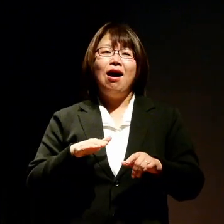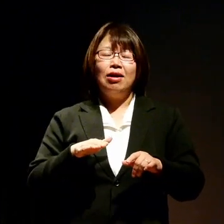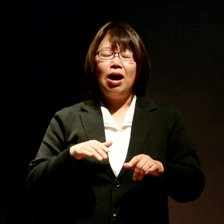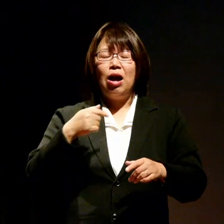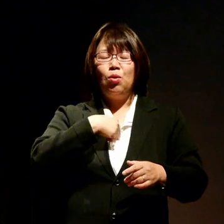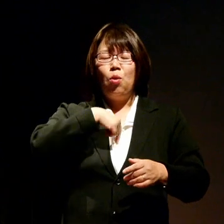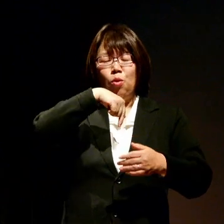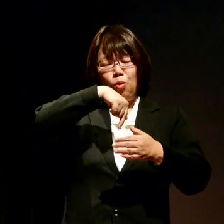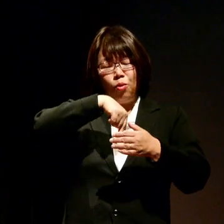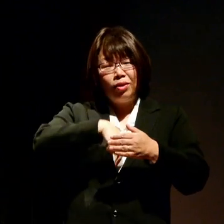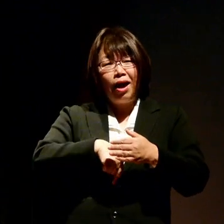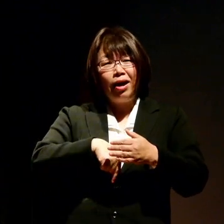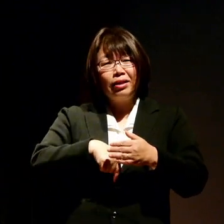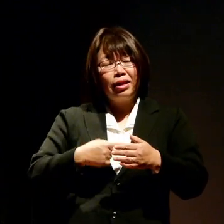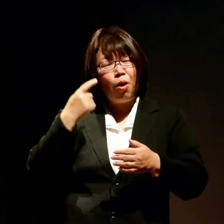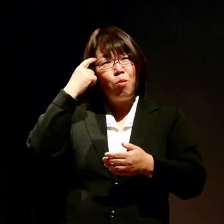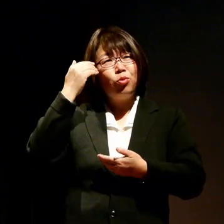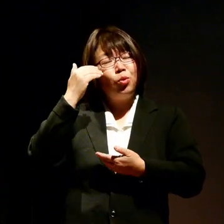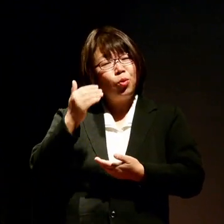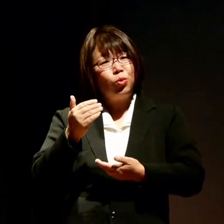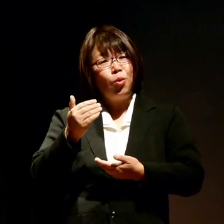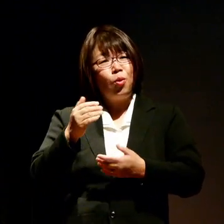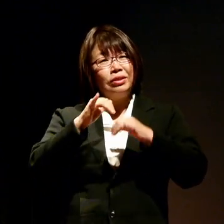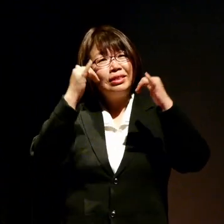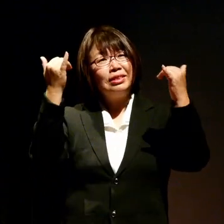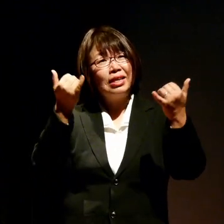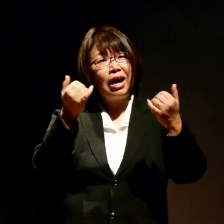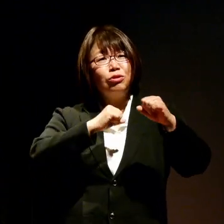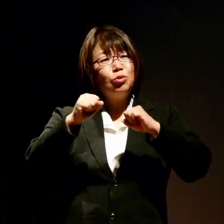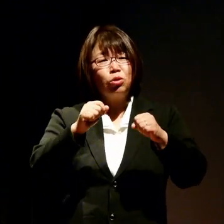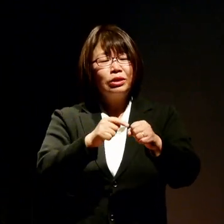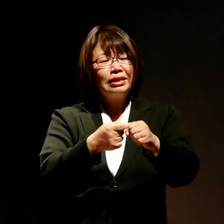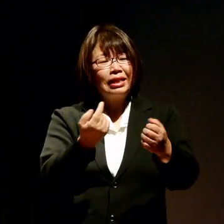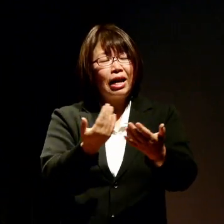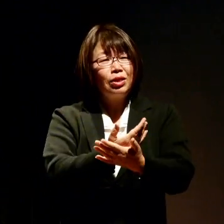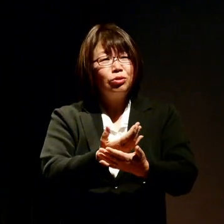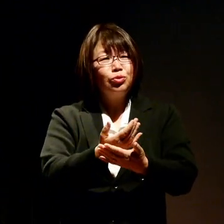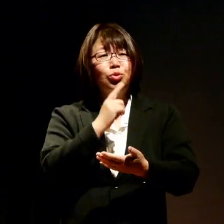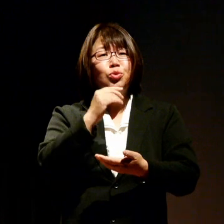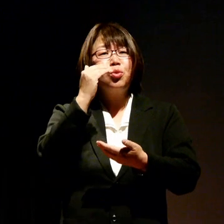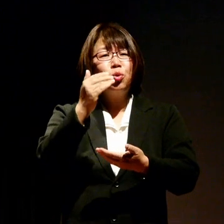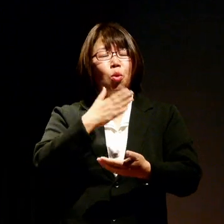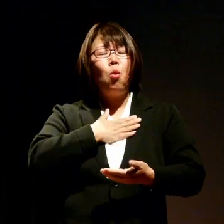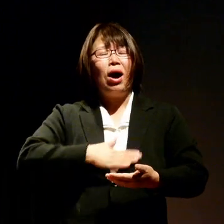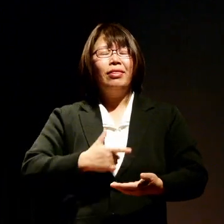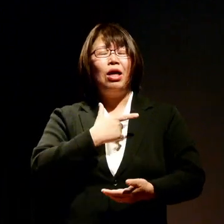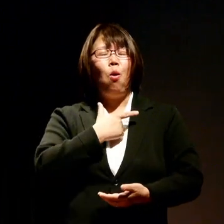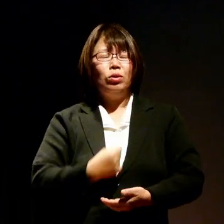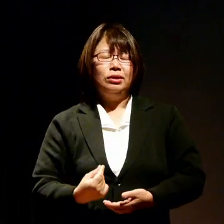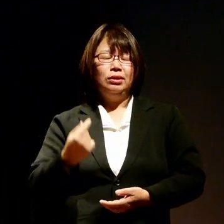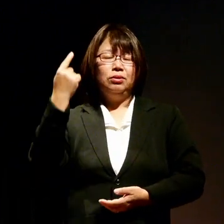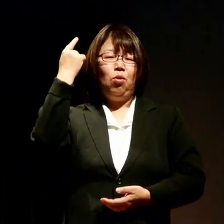心の隅の方で思っていることを、社会が動くきっかけとなるということを知っていただきたいなと思い